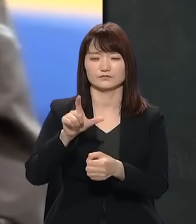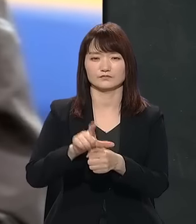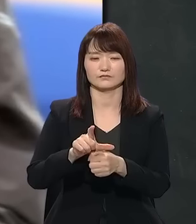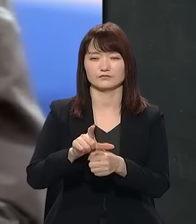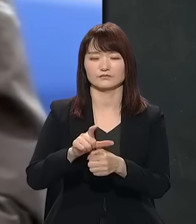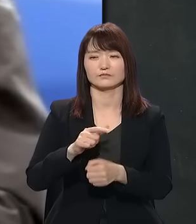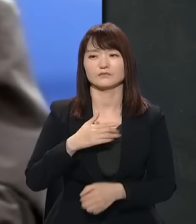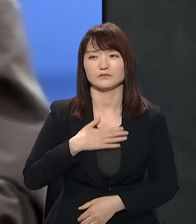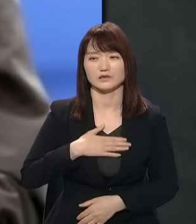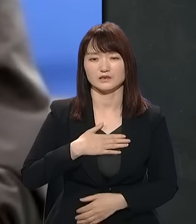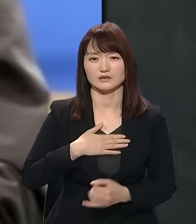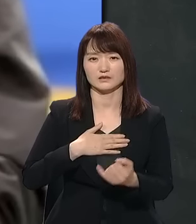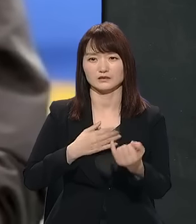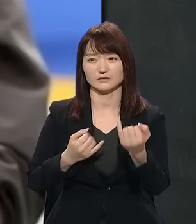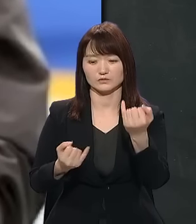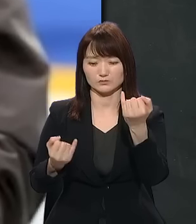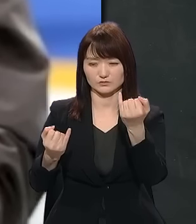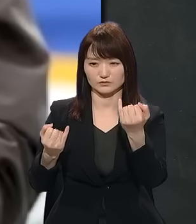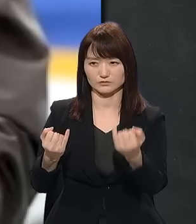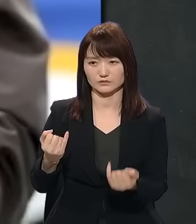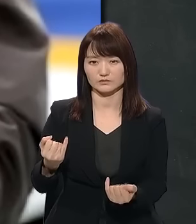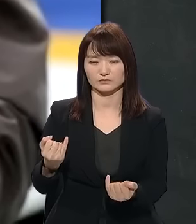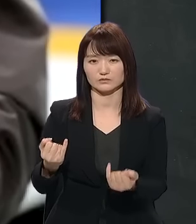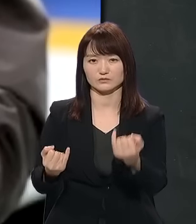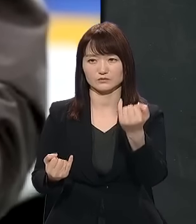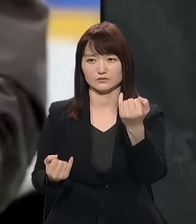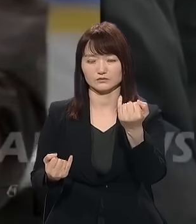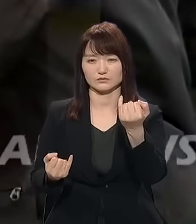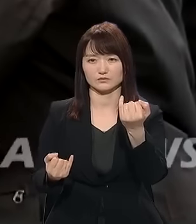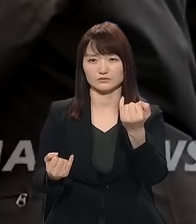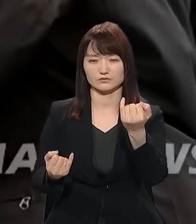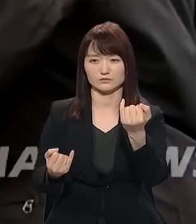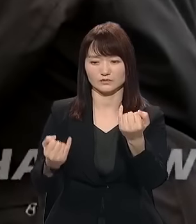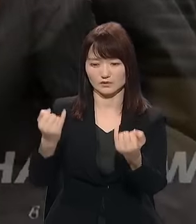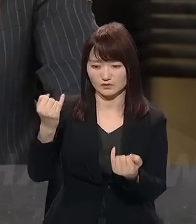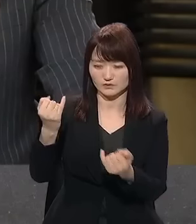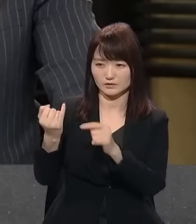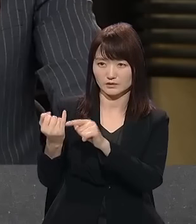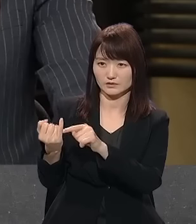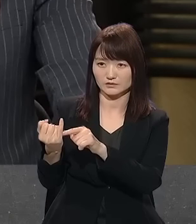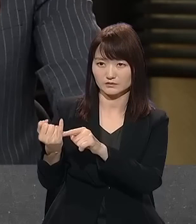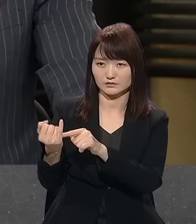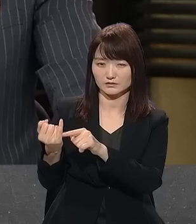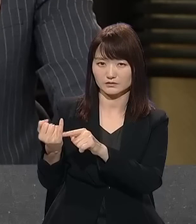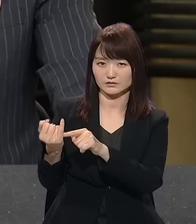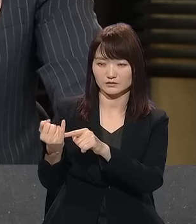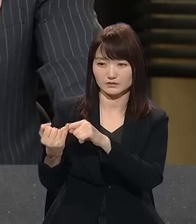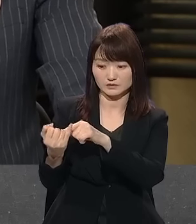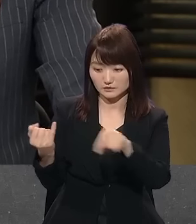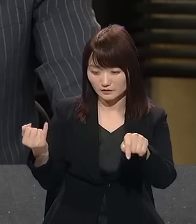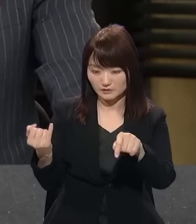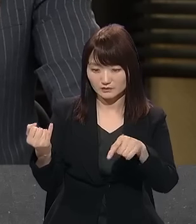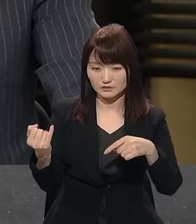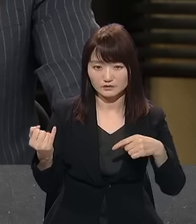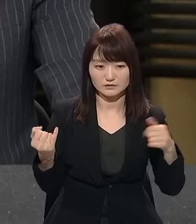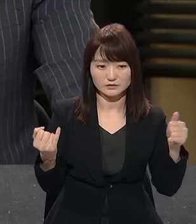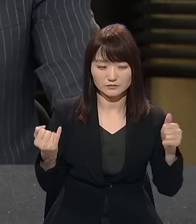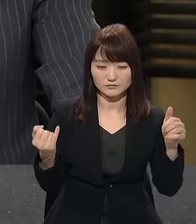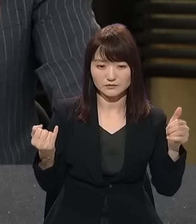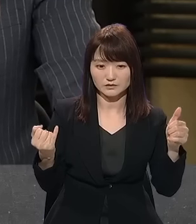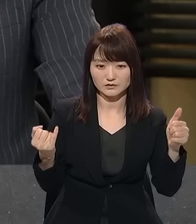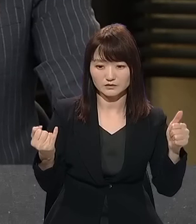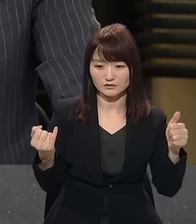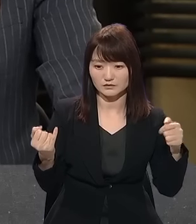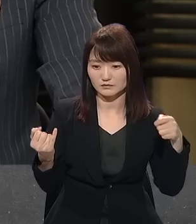지내던 동네 언니잖아 그 언니가 살해 자기 남자친구한테서 살해당하는 그 과정을